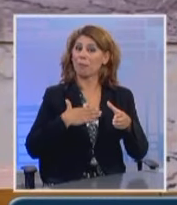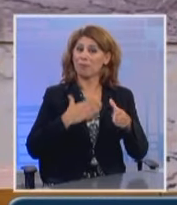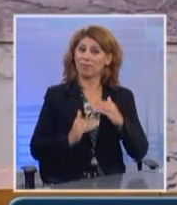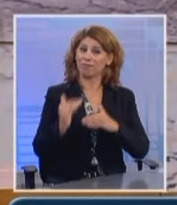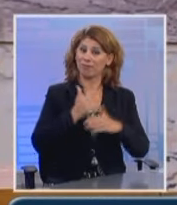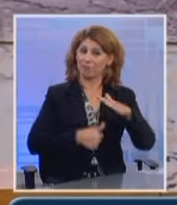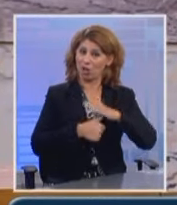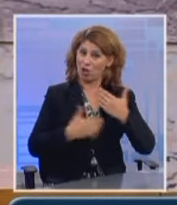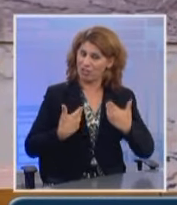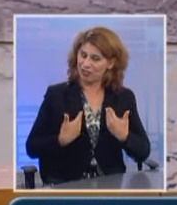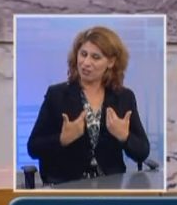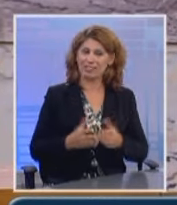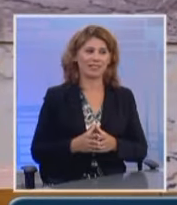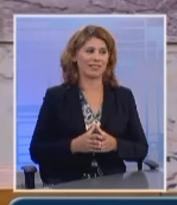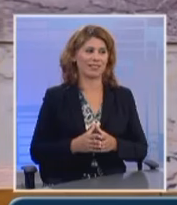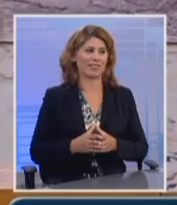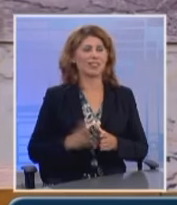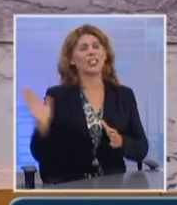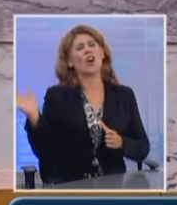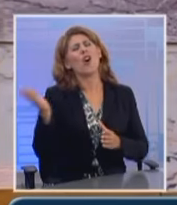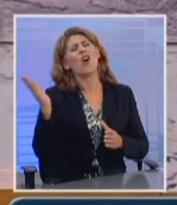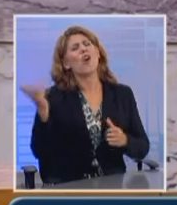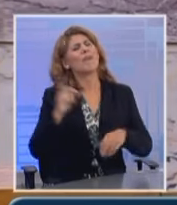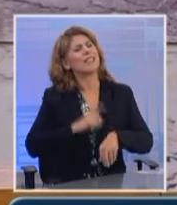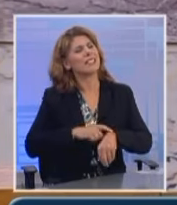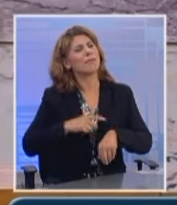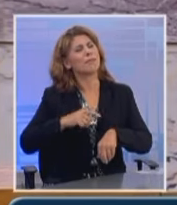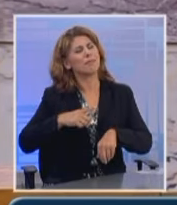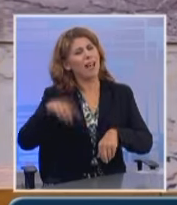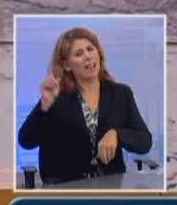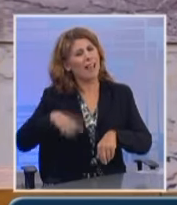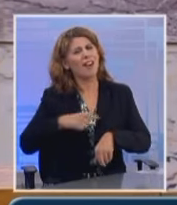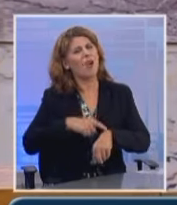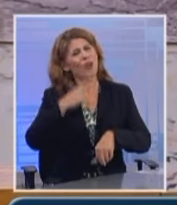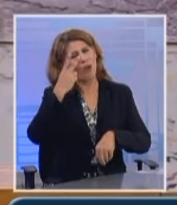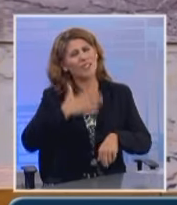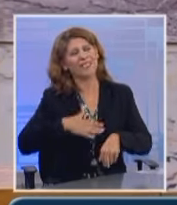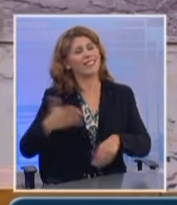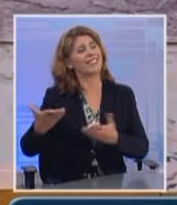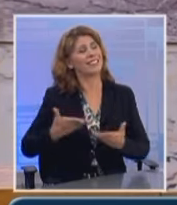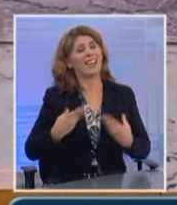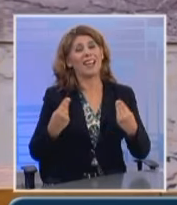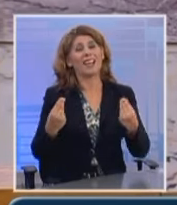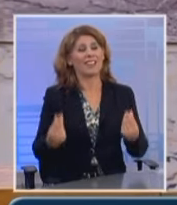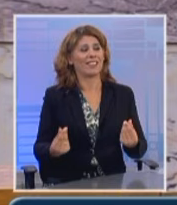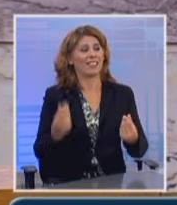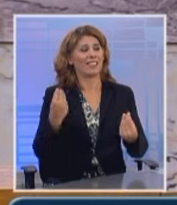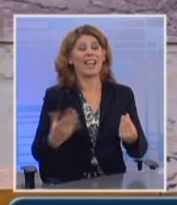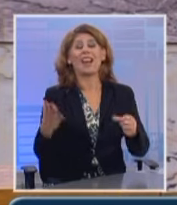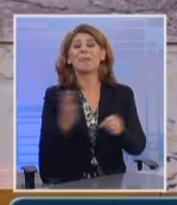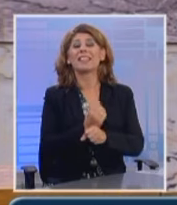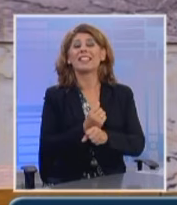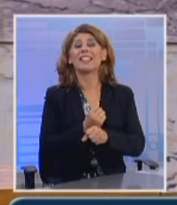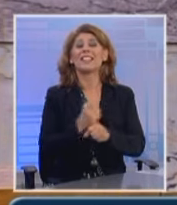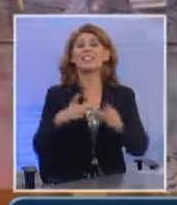είμαι πρόεδρος, όποια μέρα και ώρα θέλουν. Σας εύχομαι καλές επιτυχίες